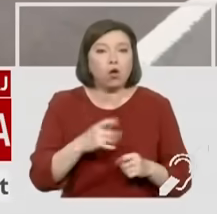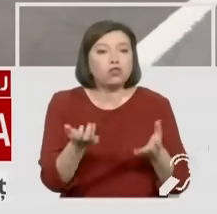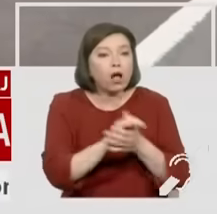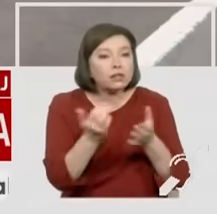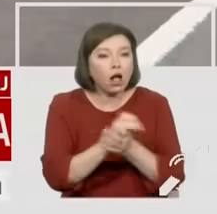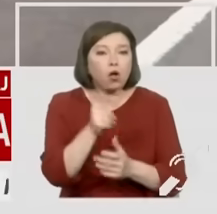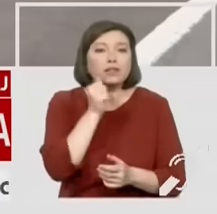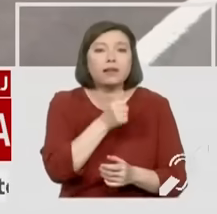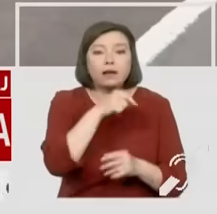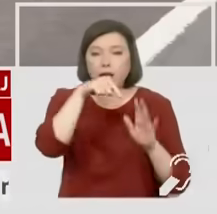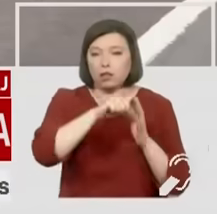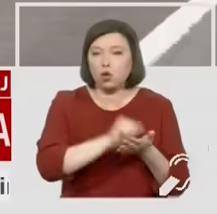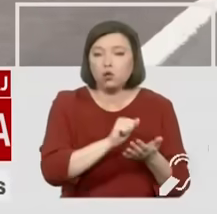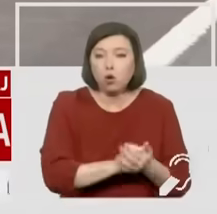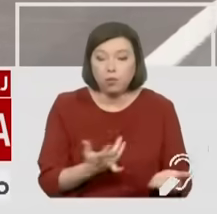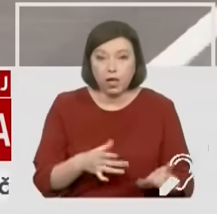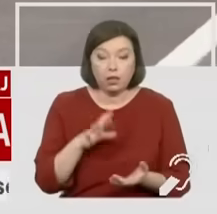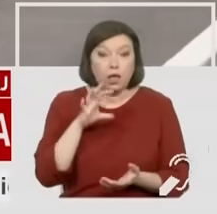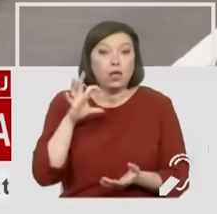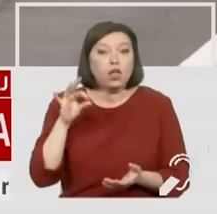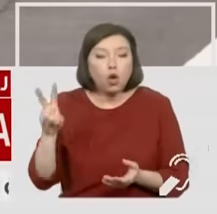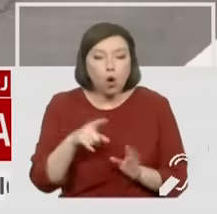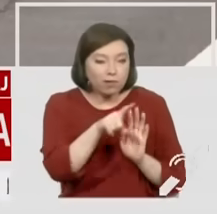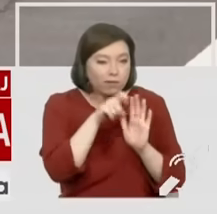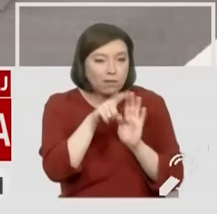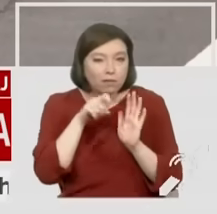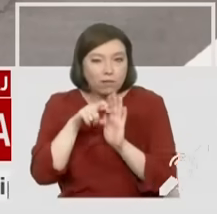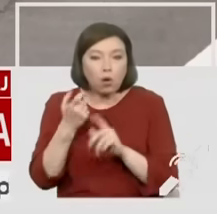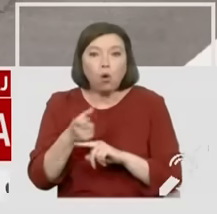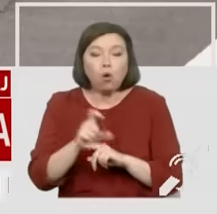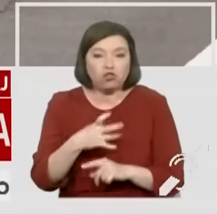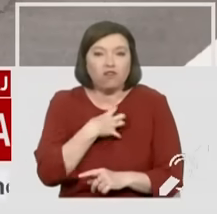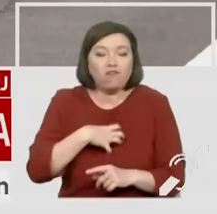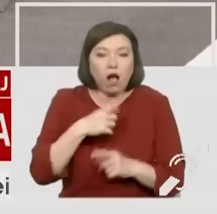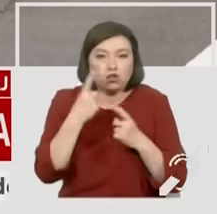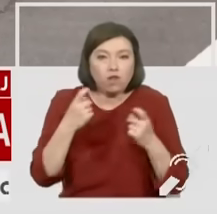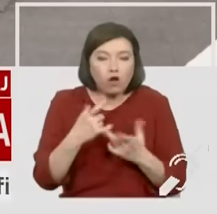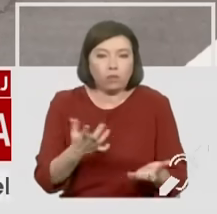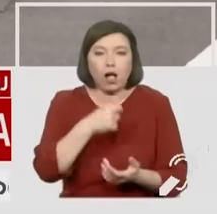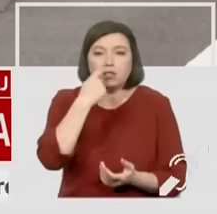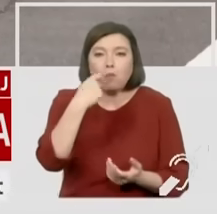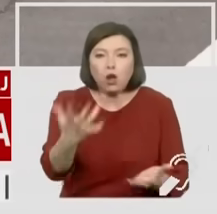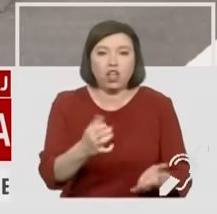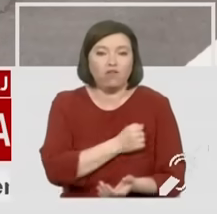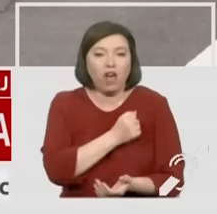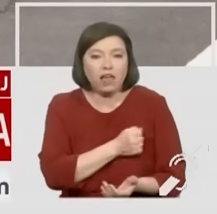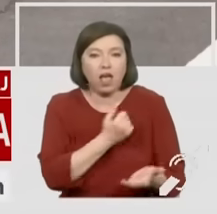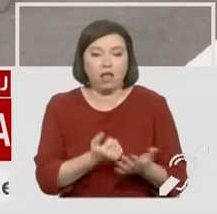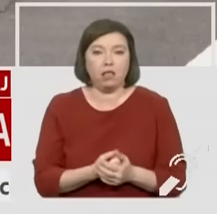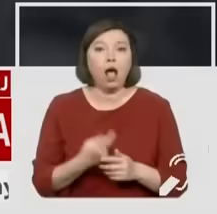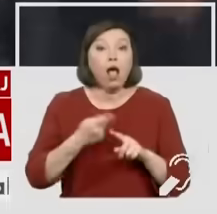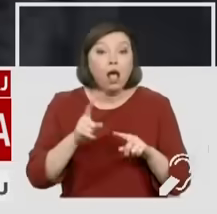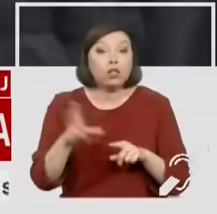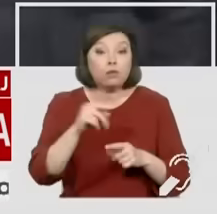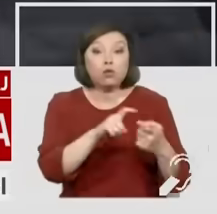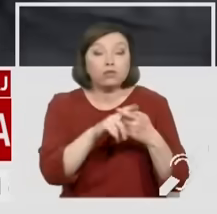avut conexiuni cu cele mai sensibile informații de ordin militar și politic care vizează capacitatea de apărare